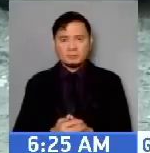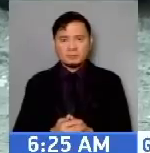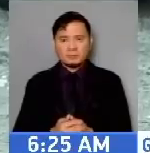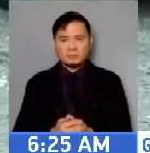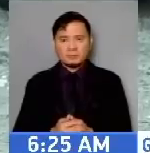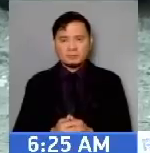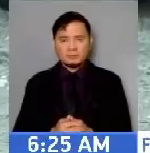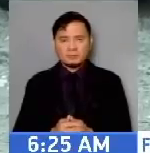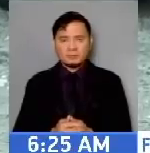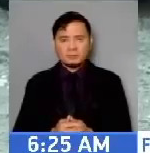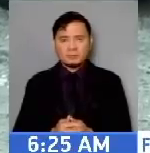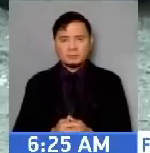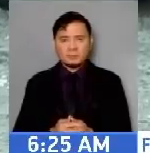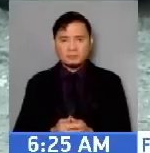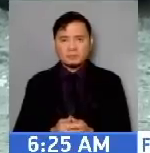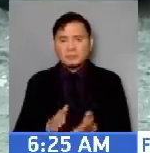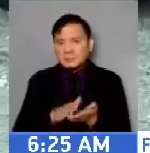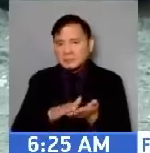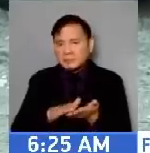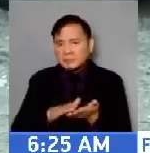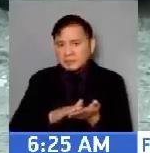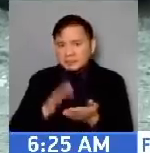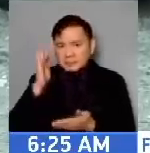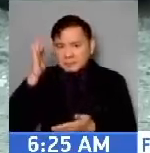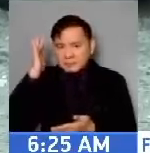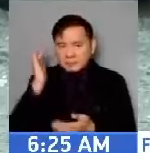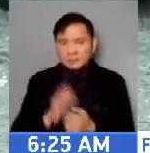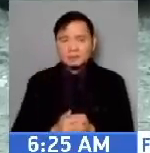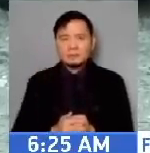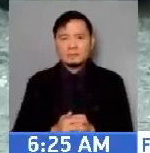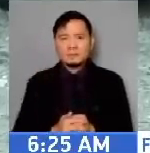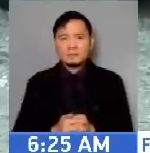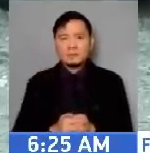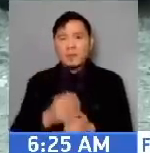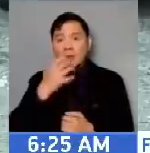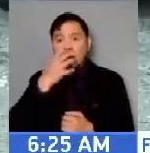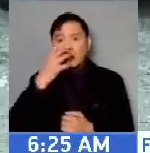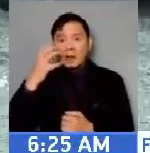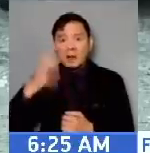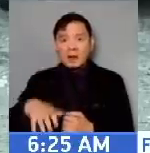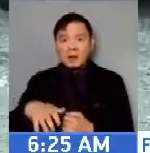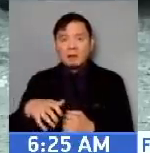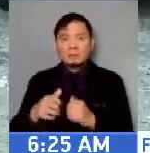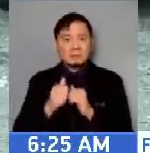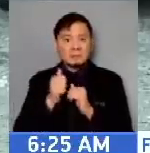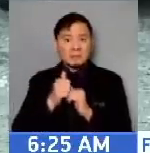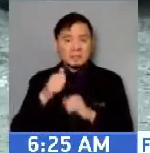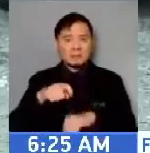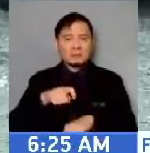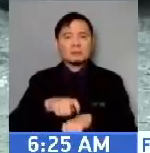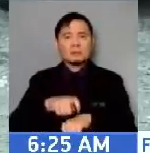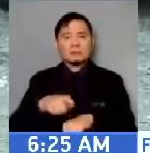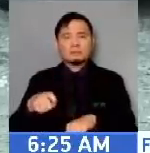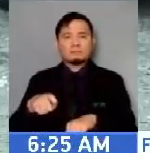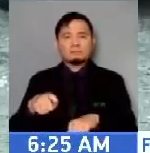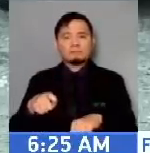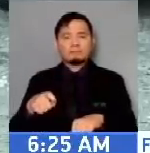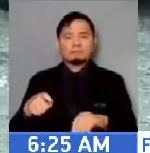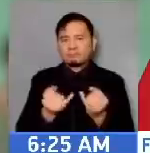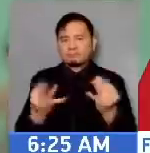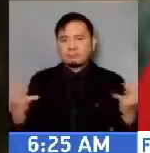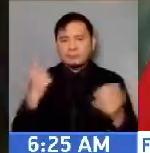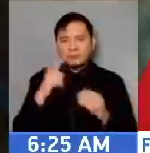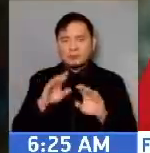Pasintabi po sa mga nag-aalmusal, tumaas po ngayong tag-init ang kaso ng diarrhea sa mga bata ayon sa Philippine Medical